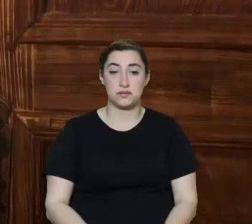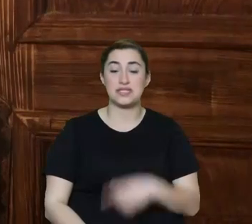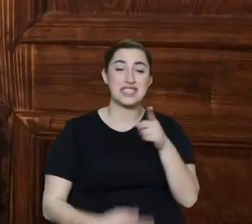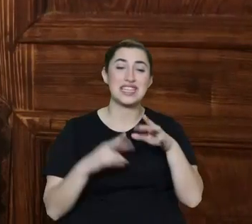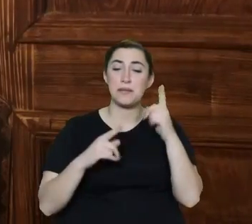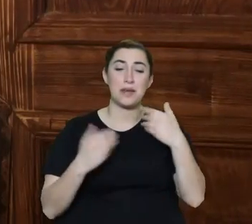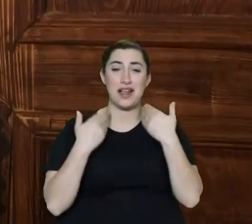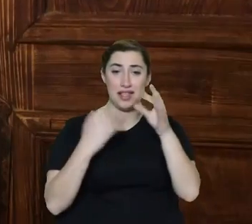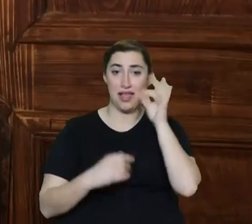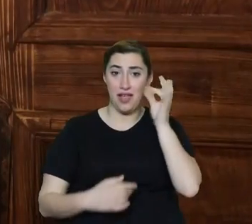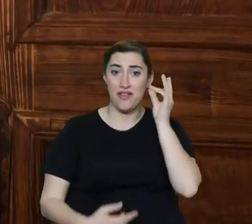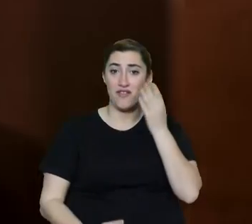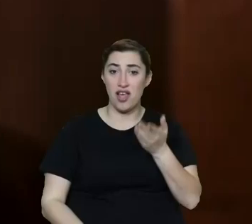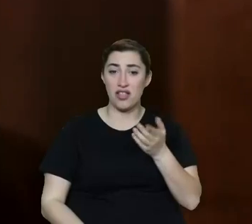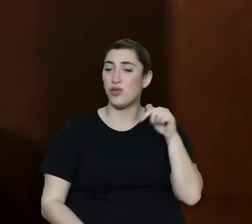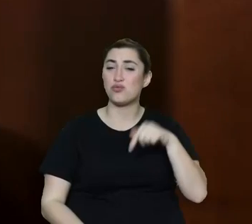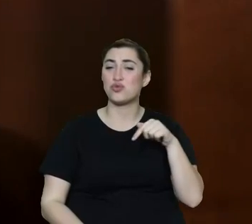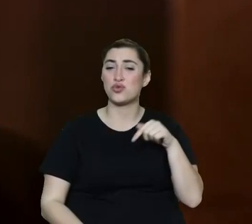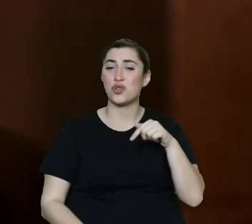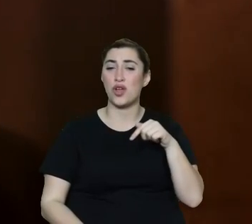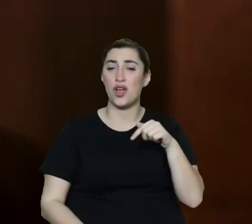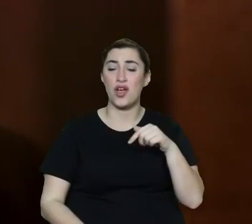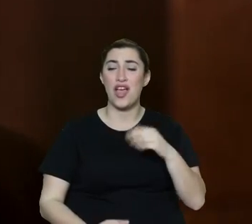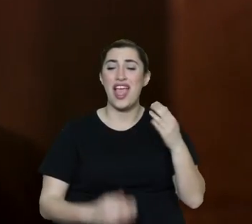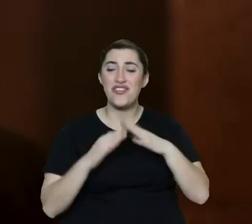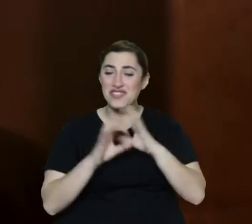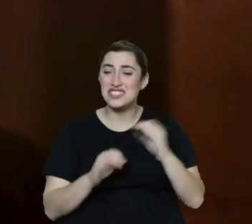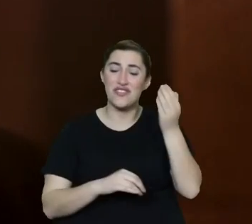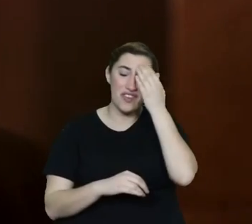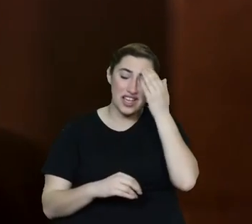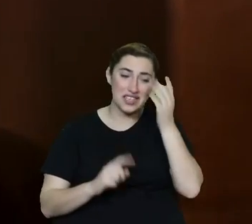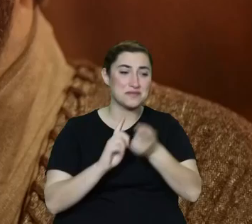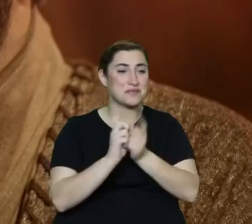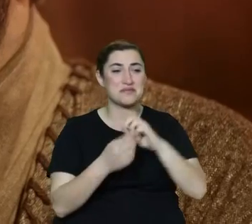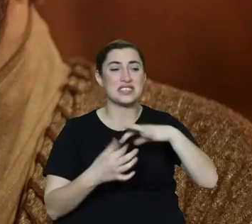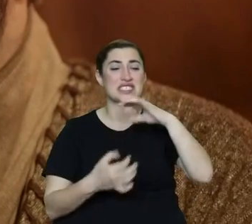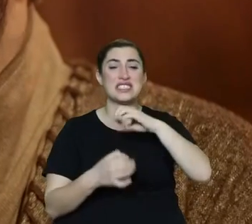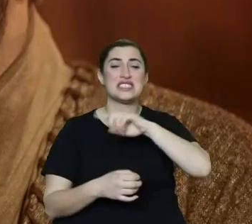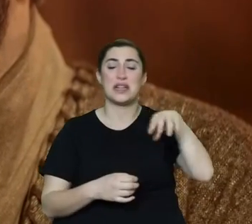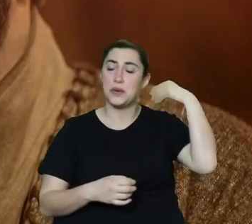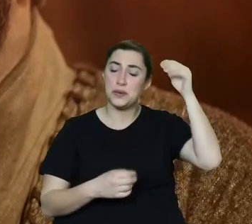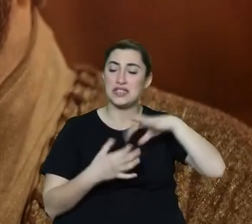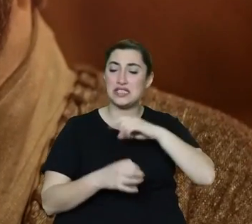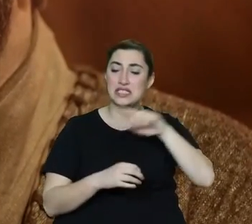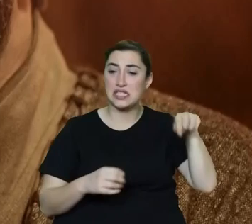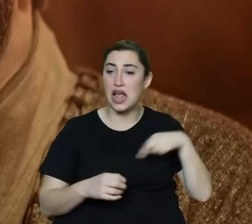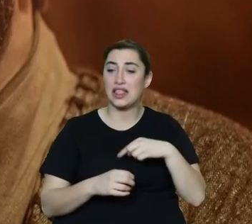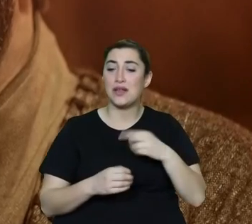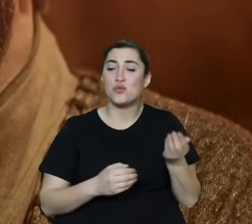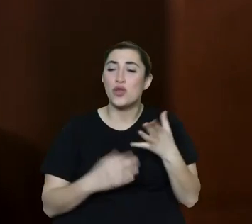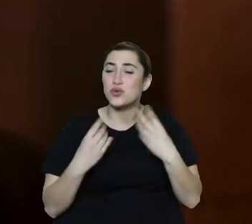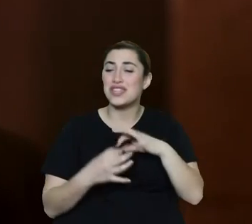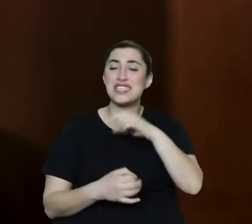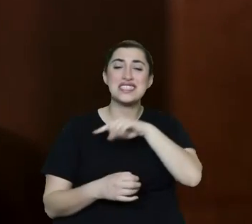Senin gibi bir kadı efendi, burada düşkünün, evsizin, barksızın, dervişin, himmede